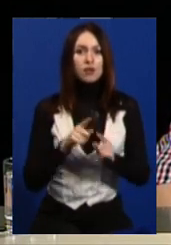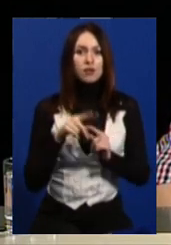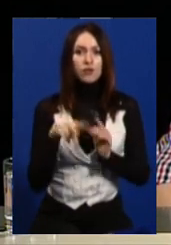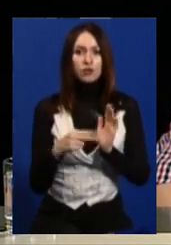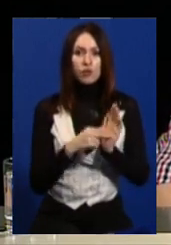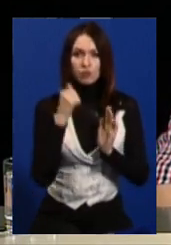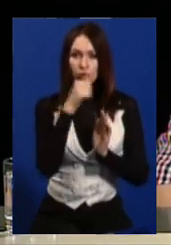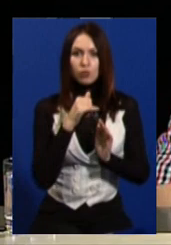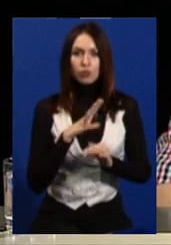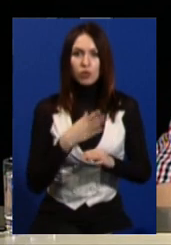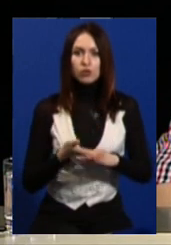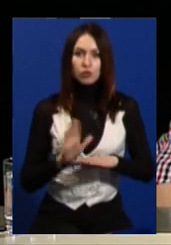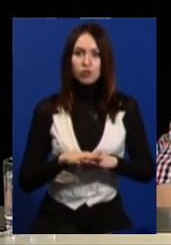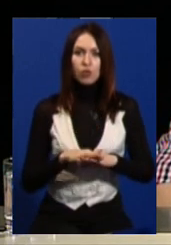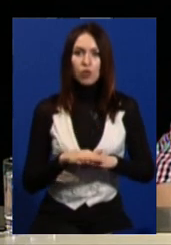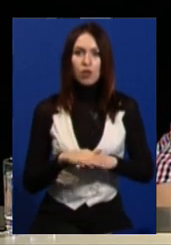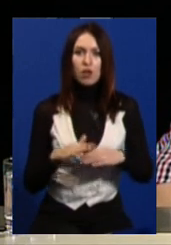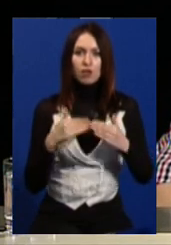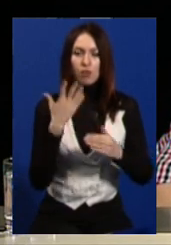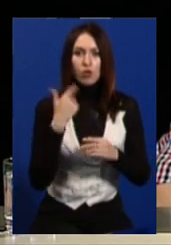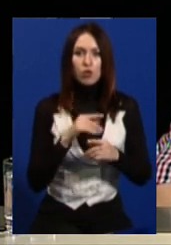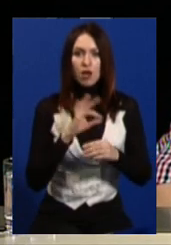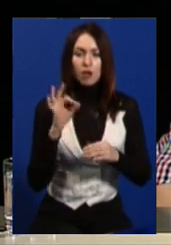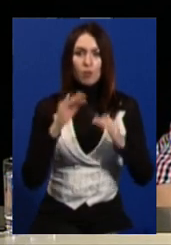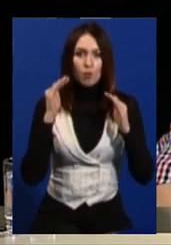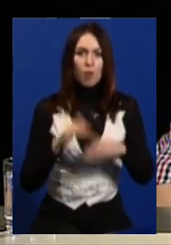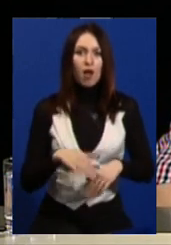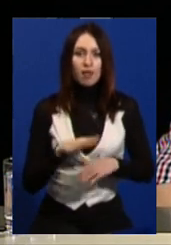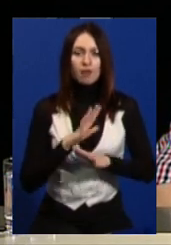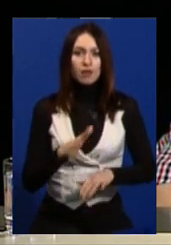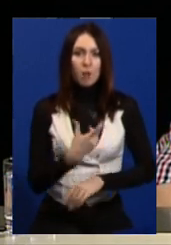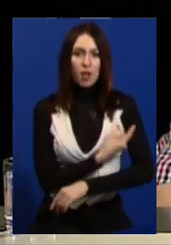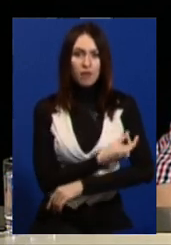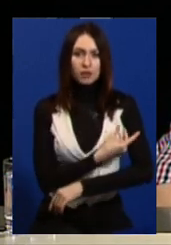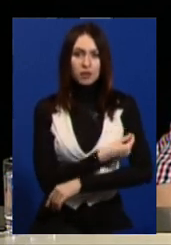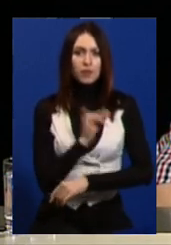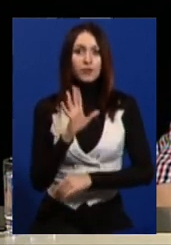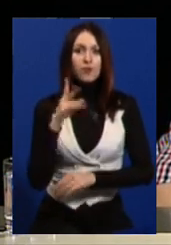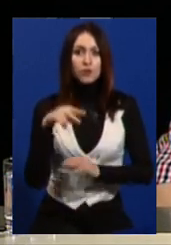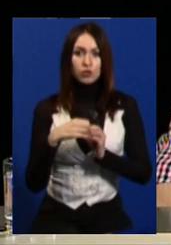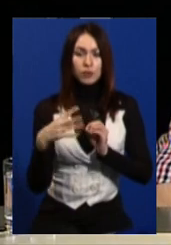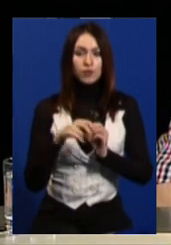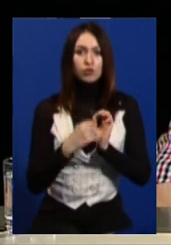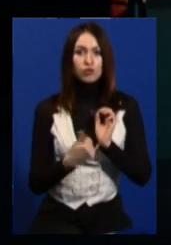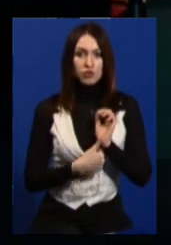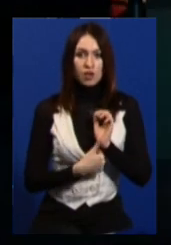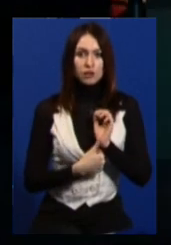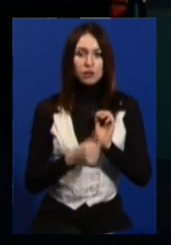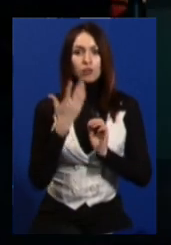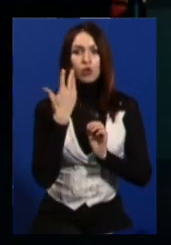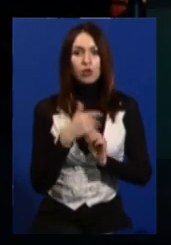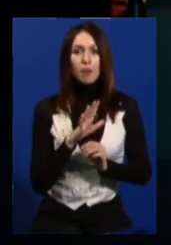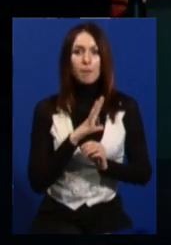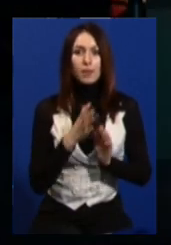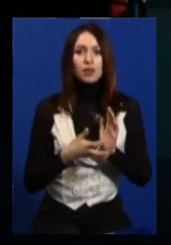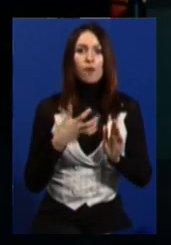2008 году был достаточно сложный этап, когда резко упала вакцинация. И в 2015-16, когда был